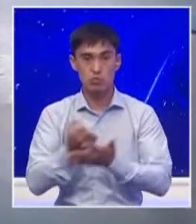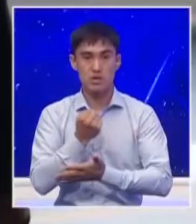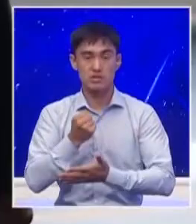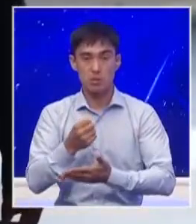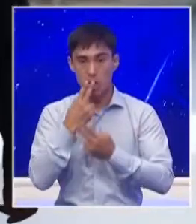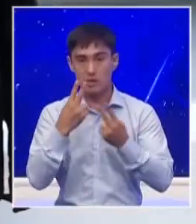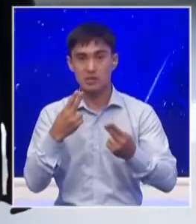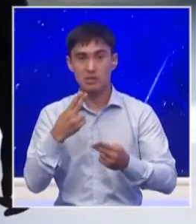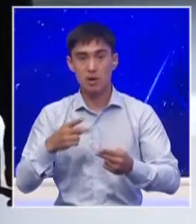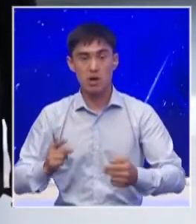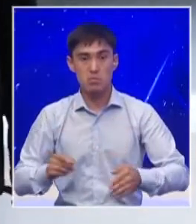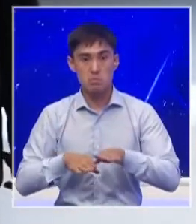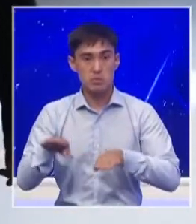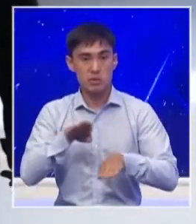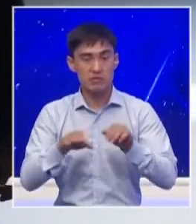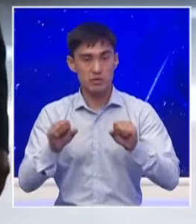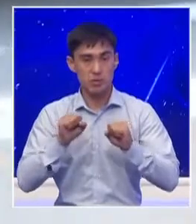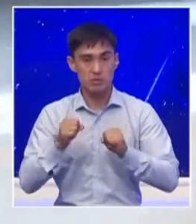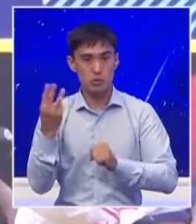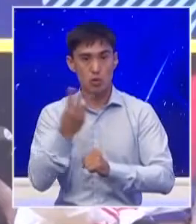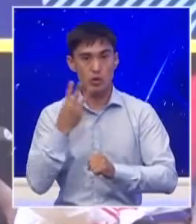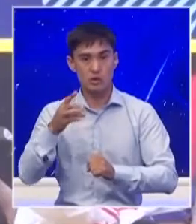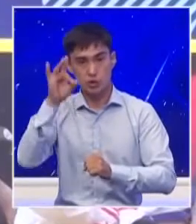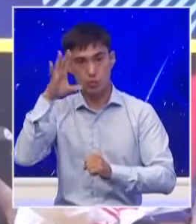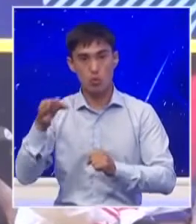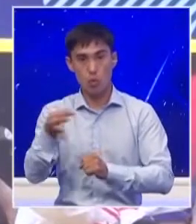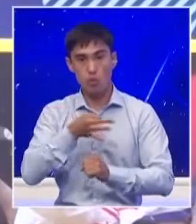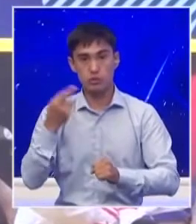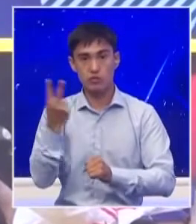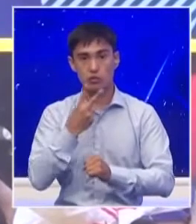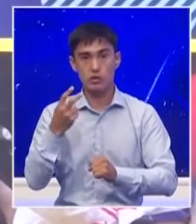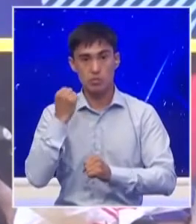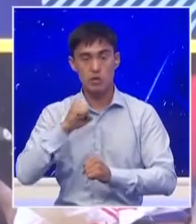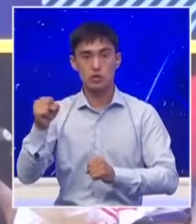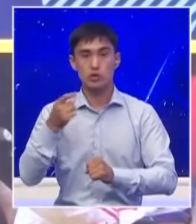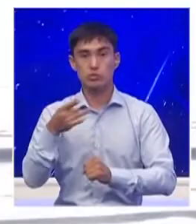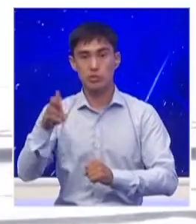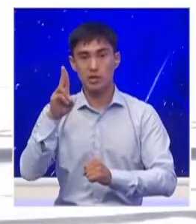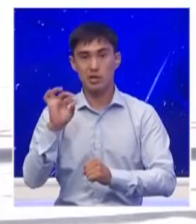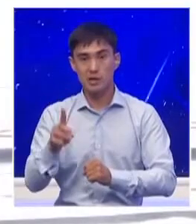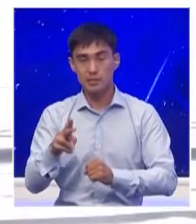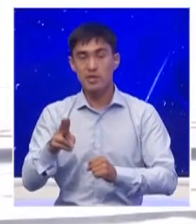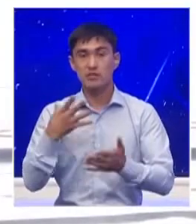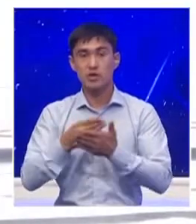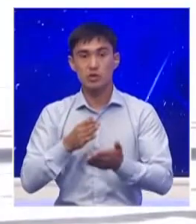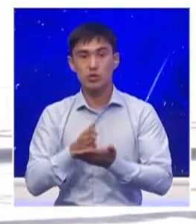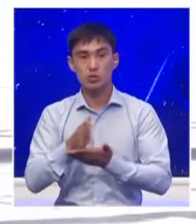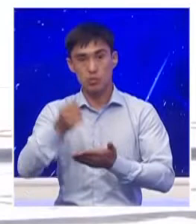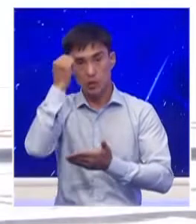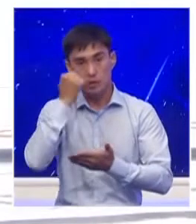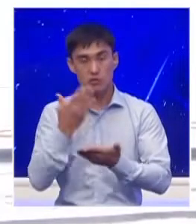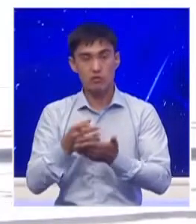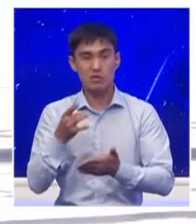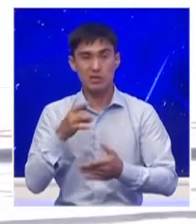себя как перспективный спортсмен трёхкратный чемпион области двукратный призёр республики казахстан за свои заслуги благодарит своего тренера